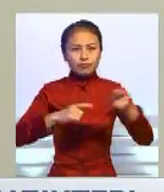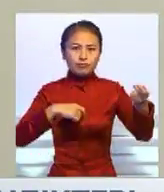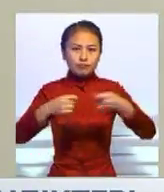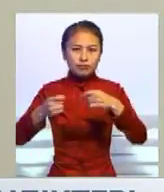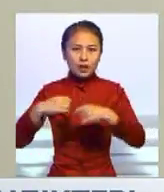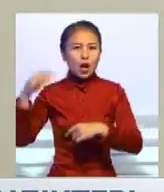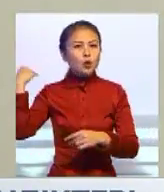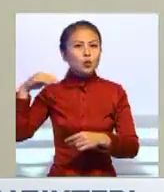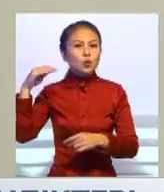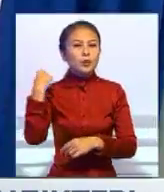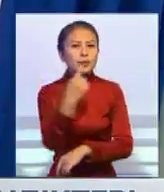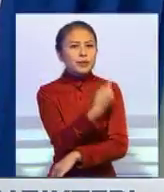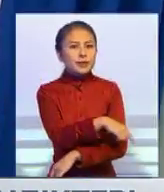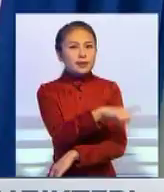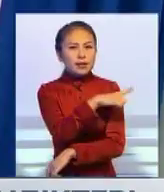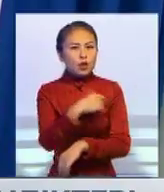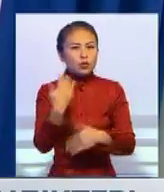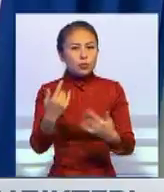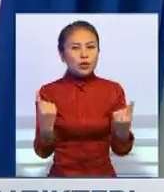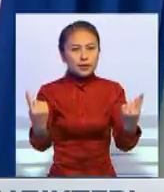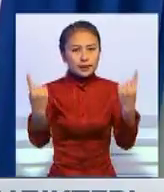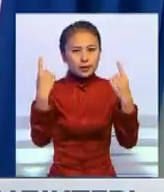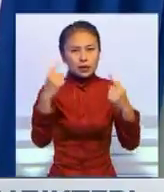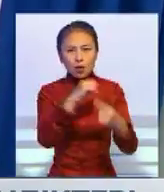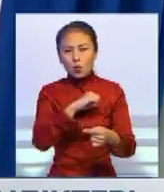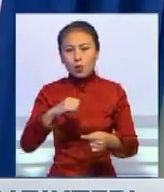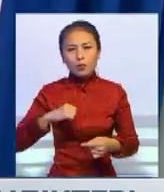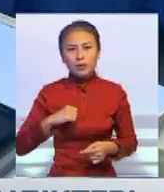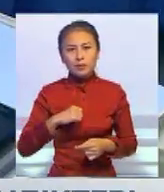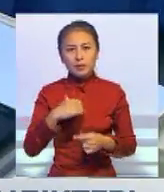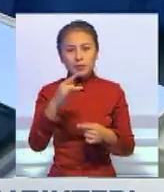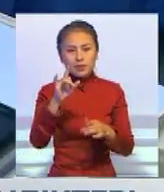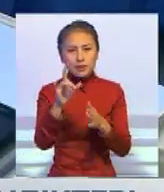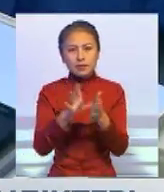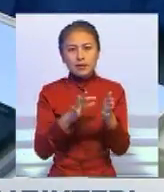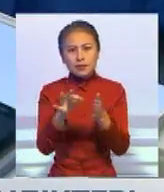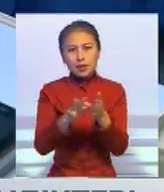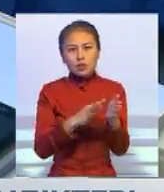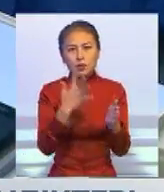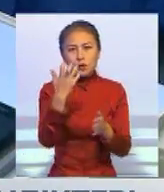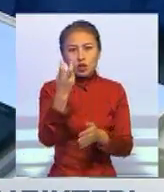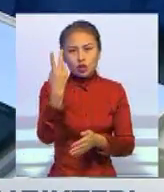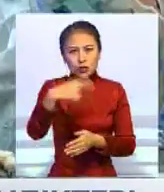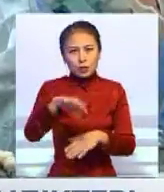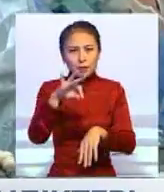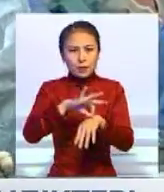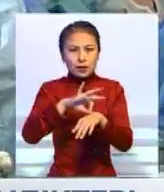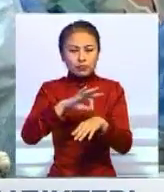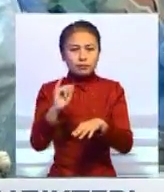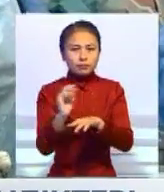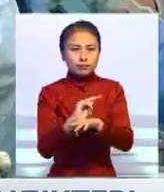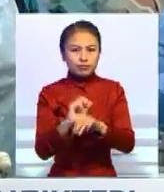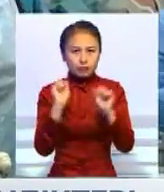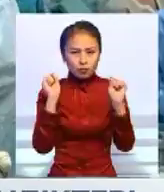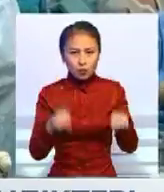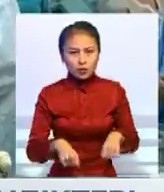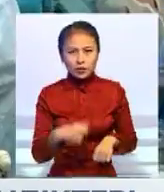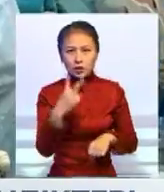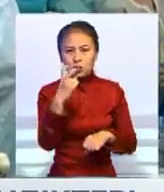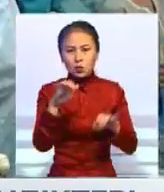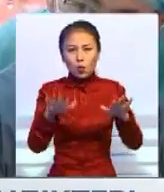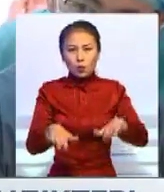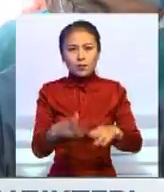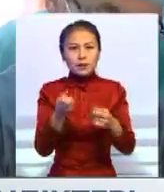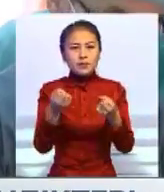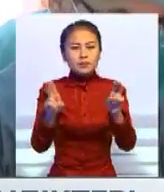бөлісті. Ақтөбедегі медициналық кластер құрамына кіретін ірі ауруханаларда бір мезетте 520 сырқат ем қабылдай алады. Ондағы